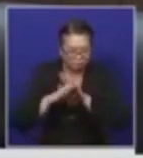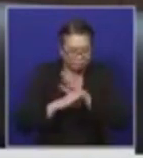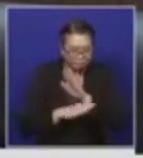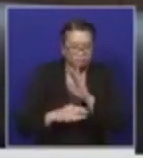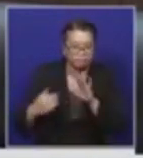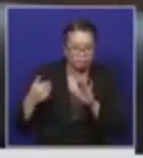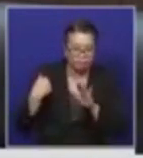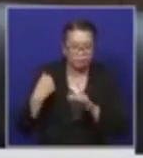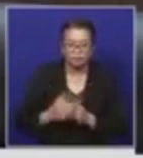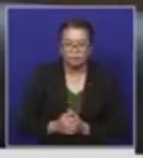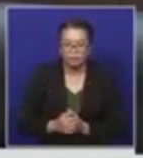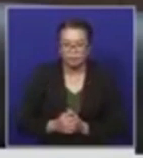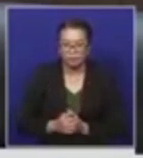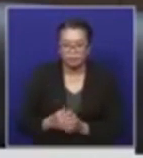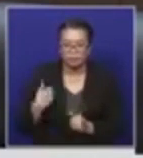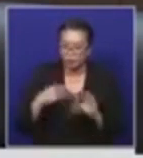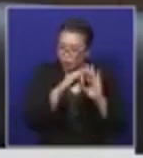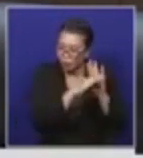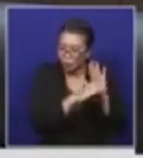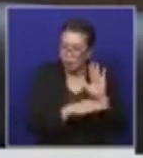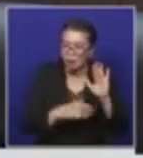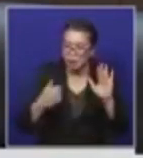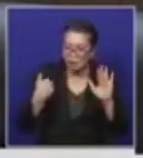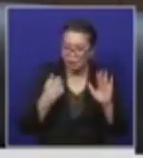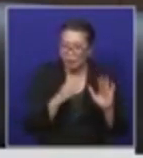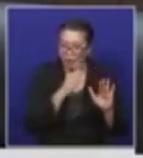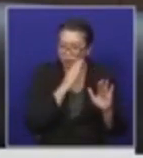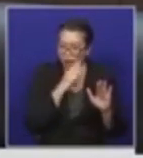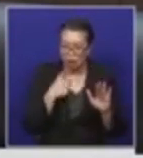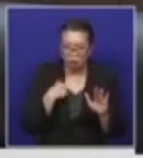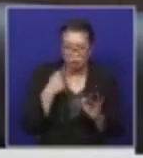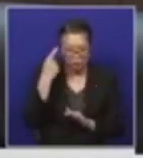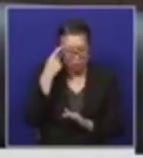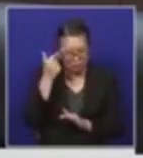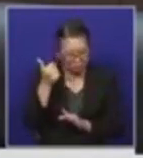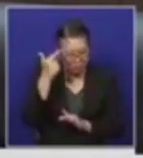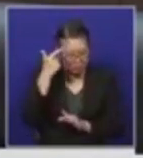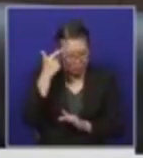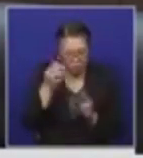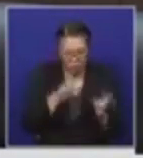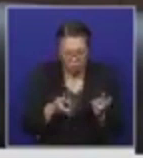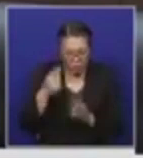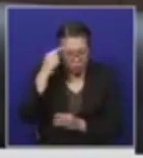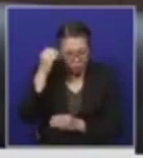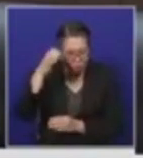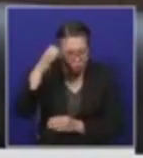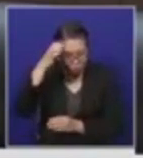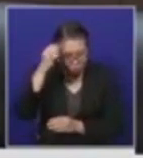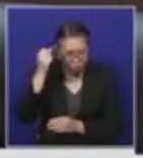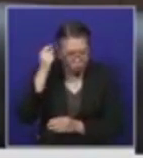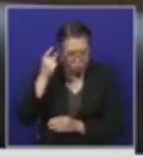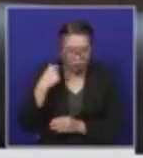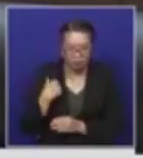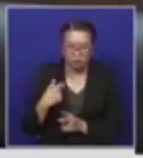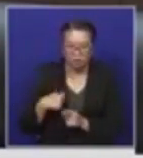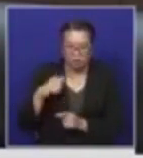ครับเพราะฉะนั้นผมคิดว่าสิ่งที่ถ้าเราไม่ทำแบบรอบคอบไม่มีความรู้ไม่มีความเข้าใจหรือว่า